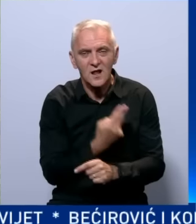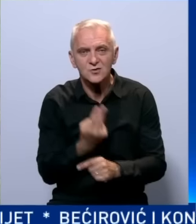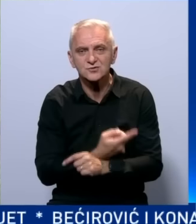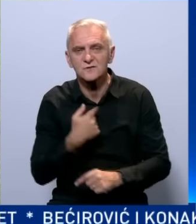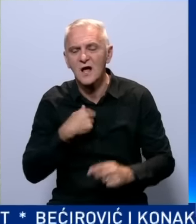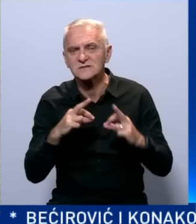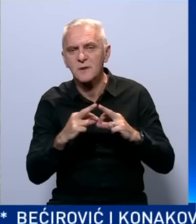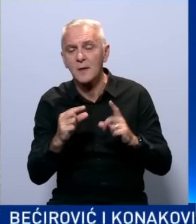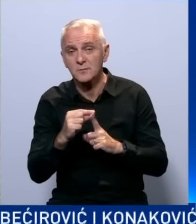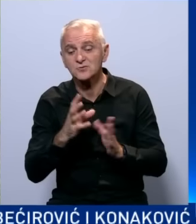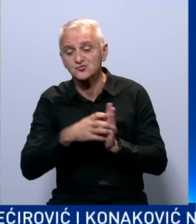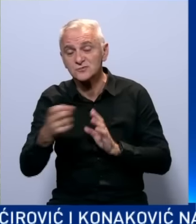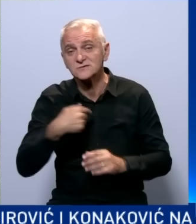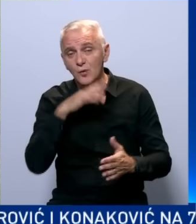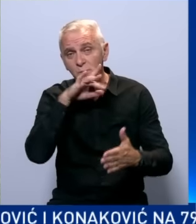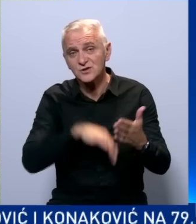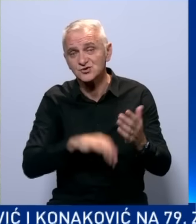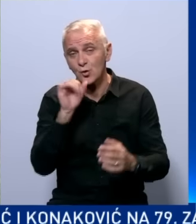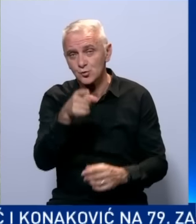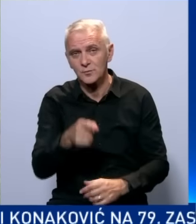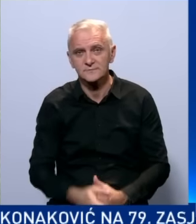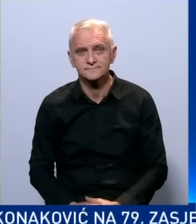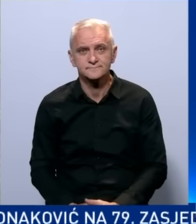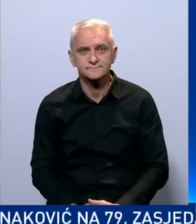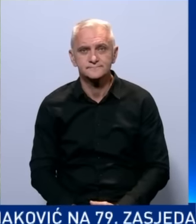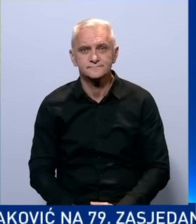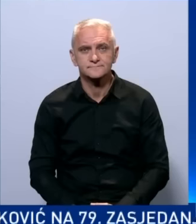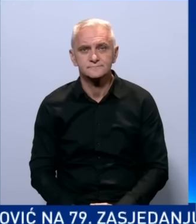Armin Pašić i u nastavku Dnevnika donosim priču o tome.